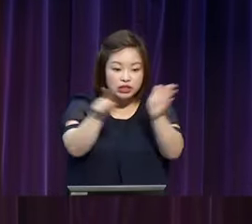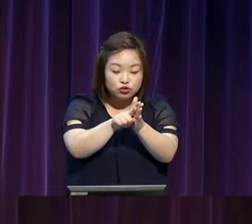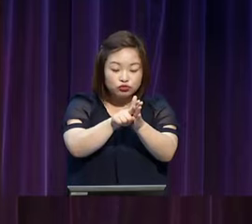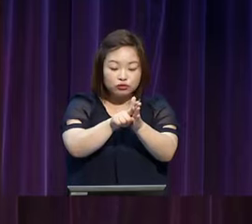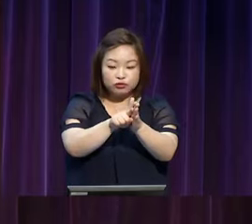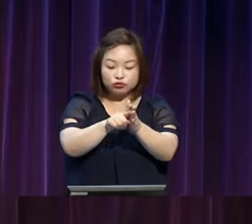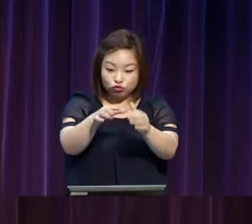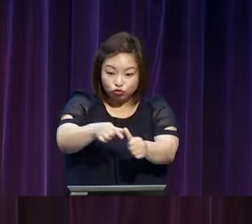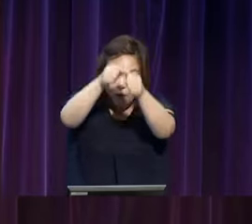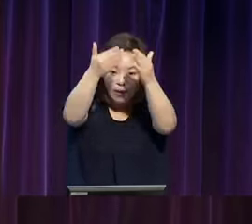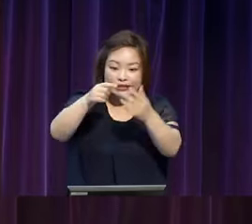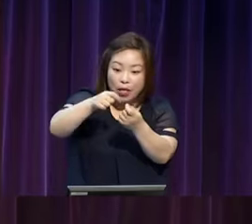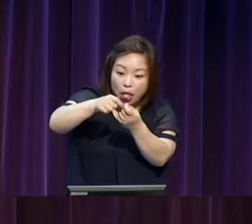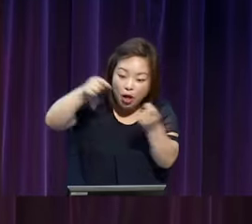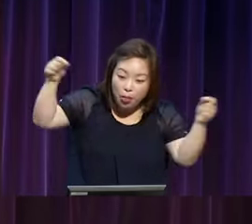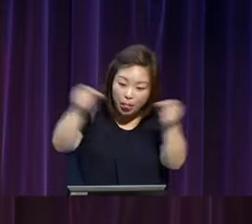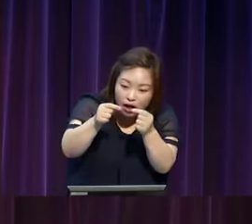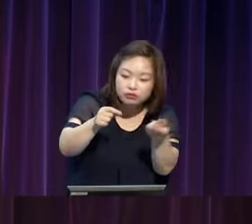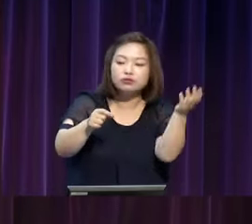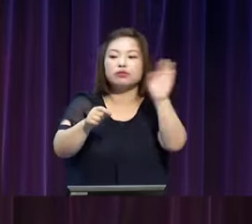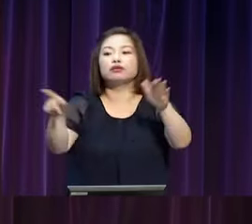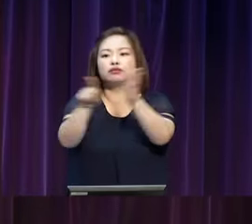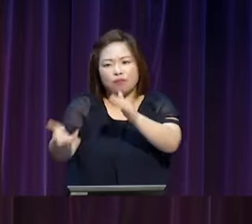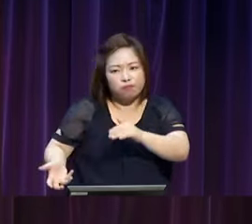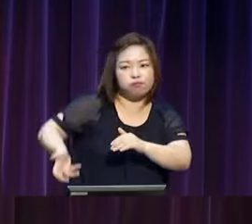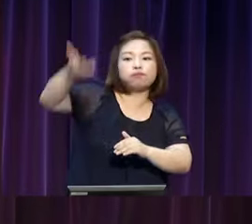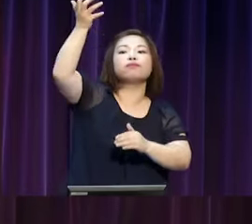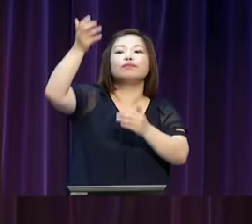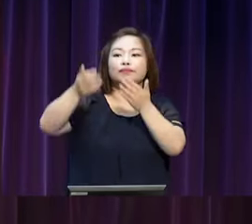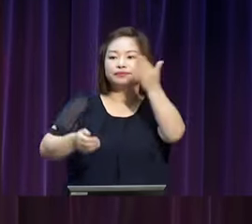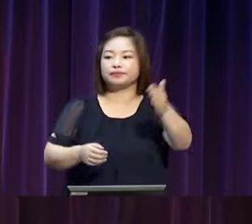안에 신앙이 팍 성장을 합니다.